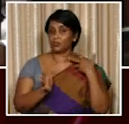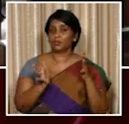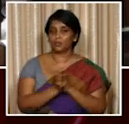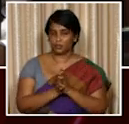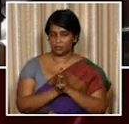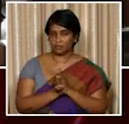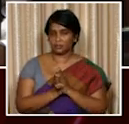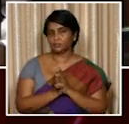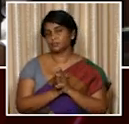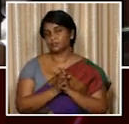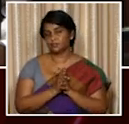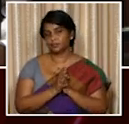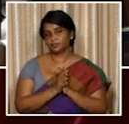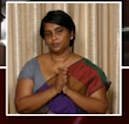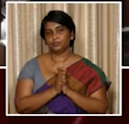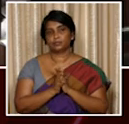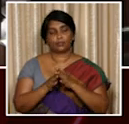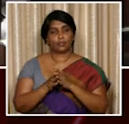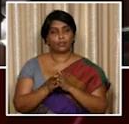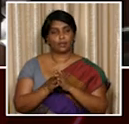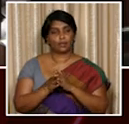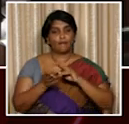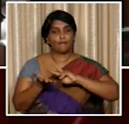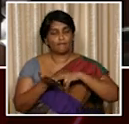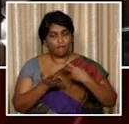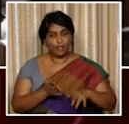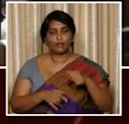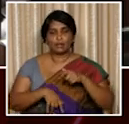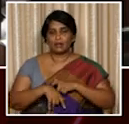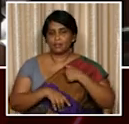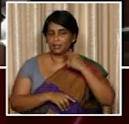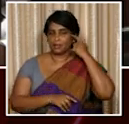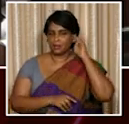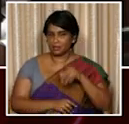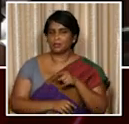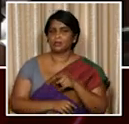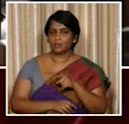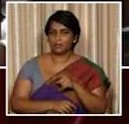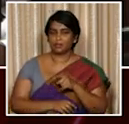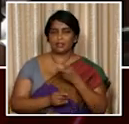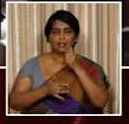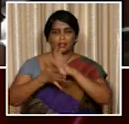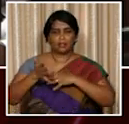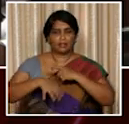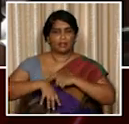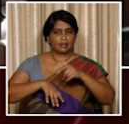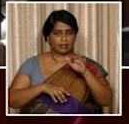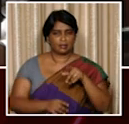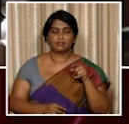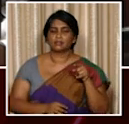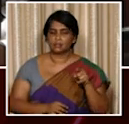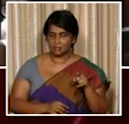கண்ணால் கண்டிருப்பதை இந்த இடத்திலே ஞாபகமூட்ட விரும்புகின்றேன். வரவு செலவு திட்ட காலங்களில் எம்பிக்களுக்கிடையே ஏற்படும்